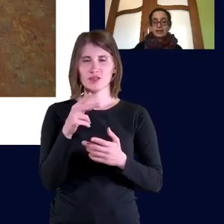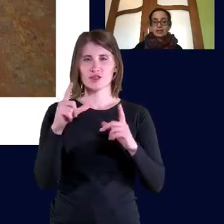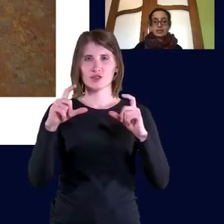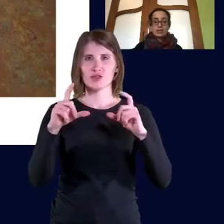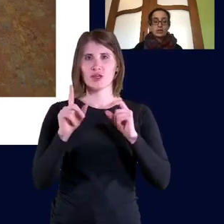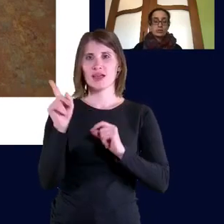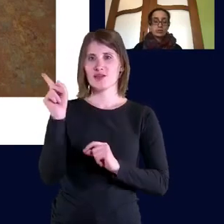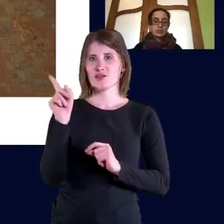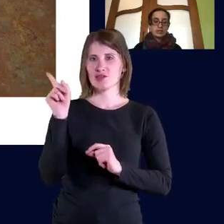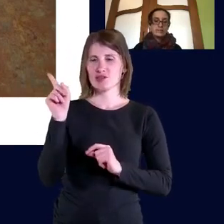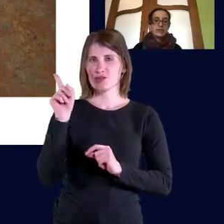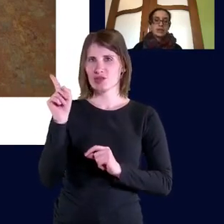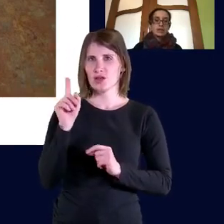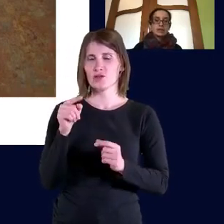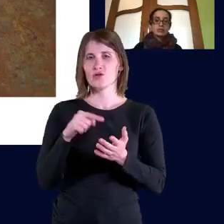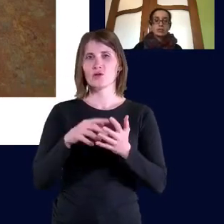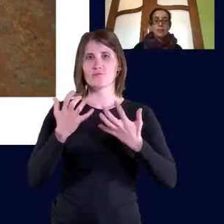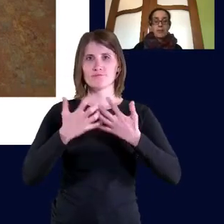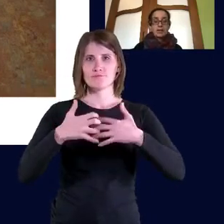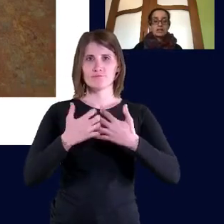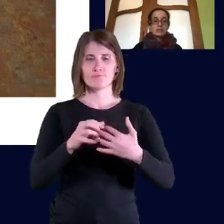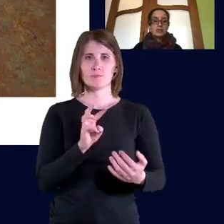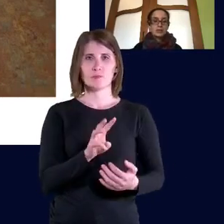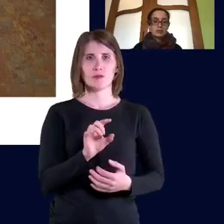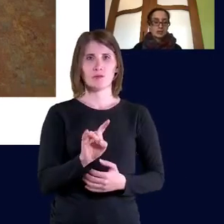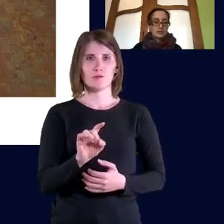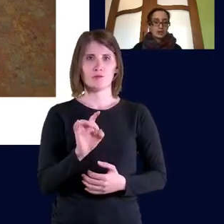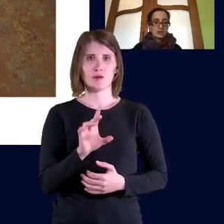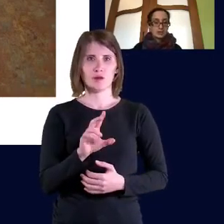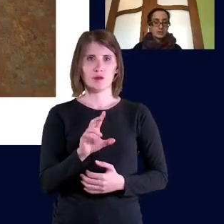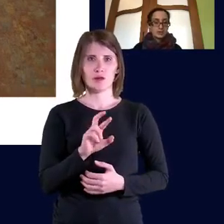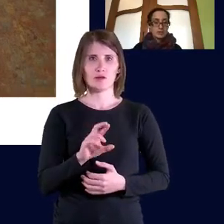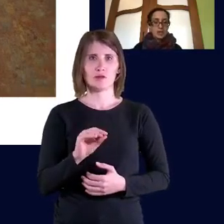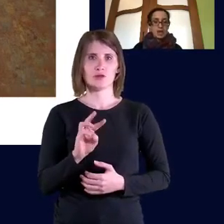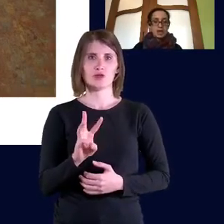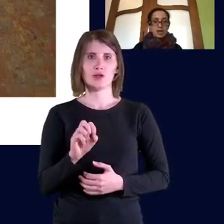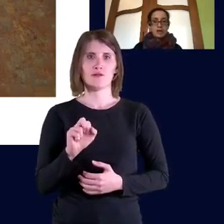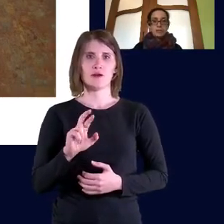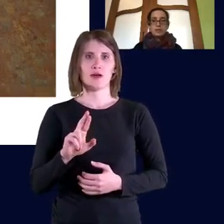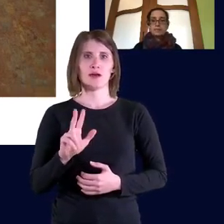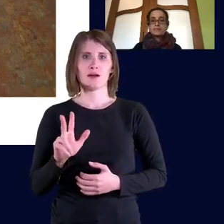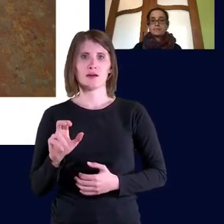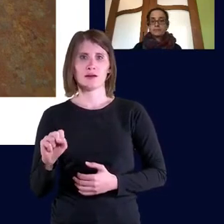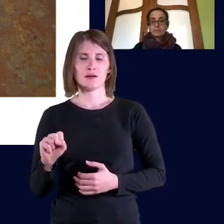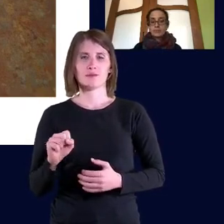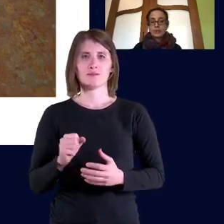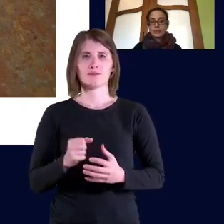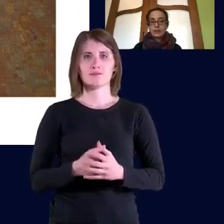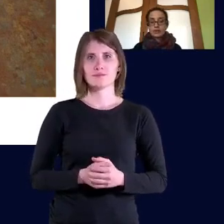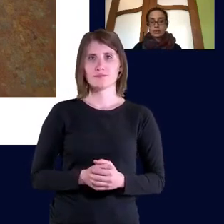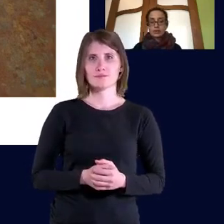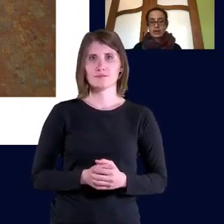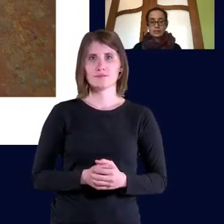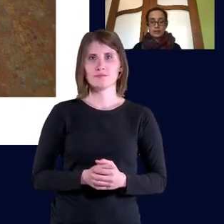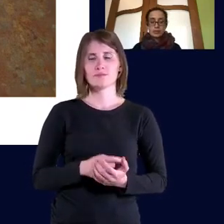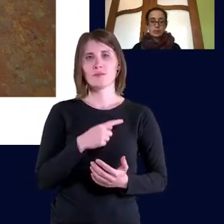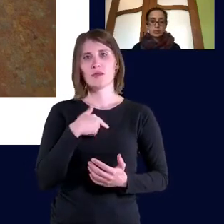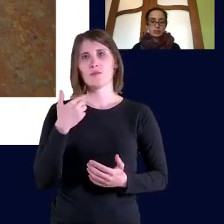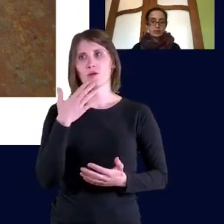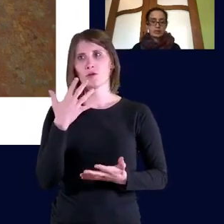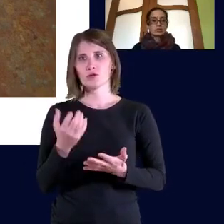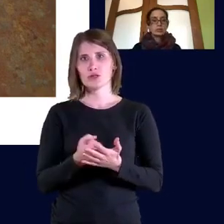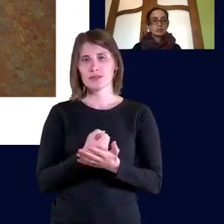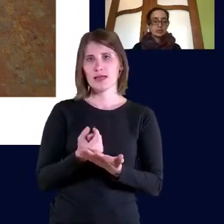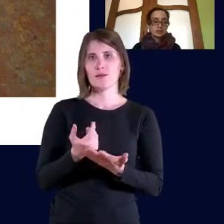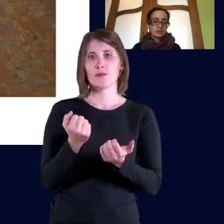wygrzewarka z takiego urządzenia które pomaga nam tworzyć tą grafikę pod mym korzystamy z